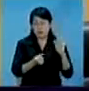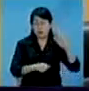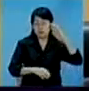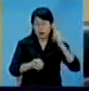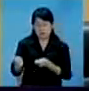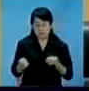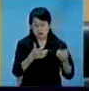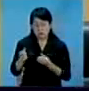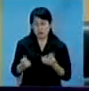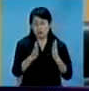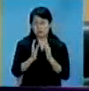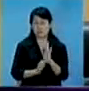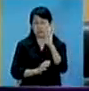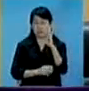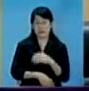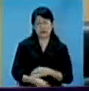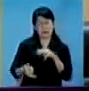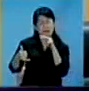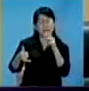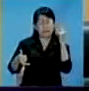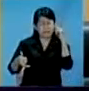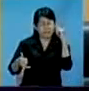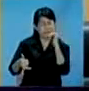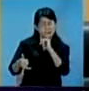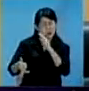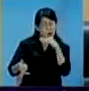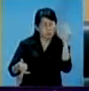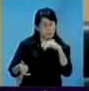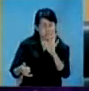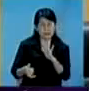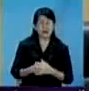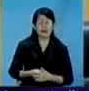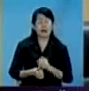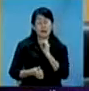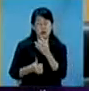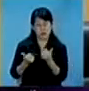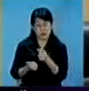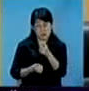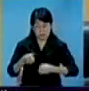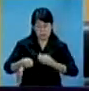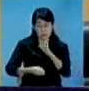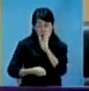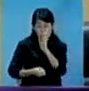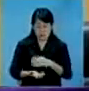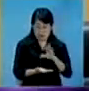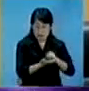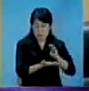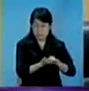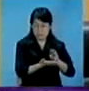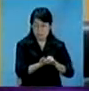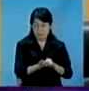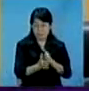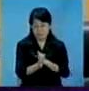ปผมไม่มองท่านในแง่ร้ายนะครับแต่ผมคิดว่าคำพูดอย่างนี้ครับมันไปเจอสมกับสิ่งที่ท่านพูด